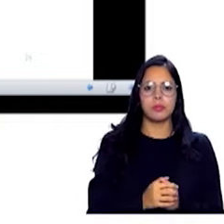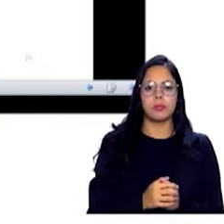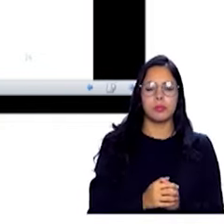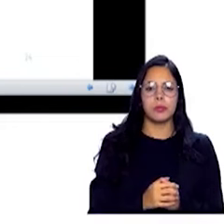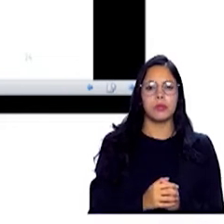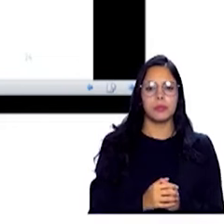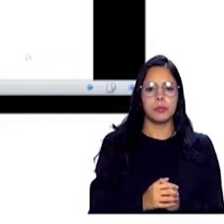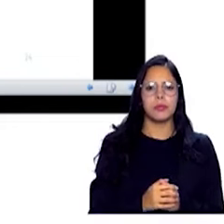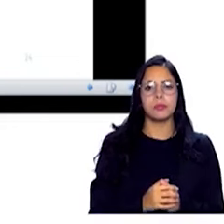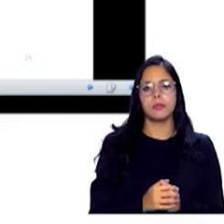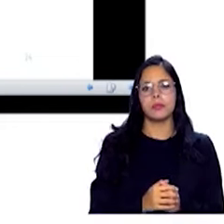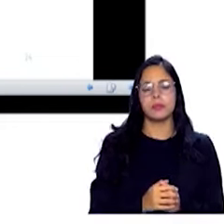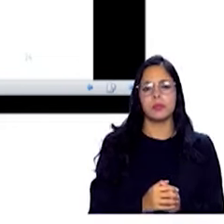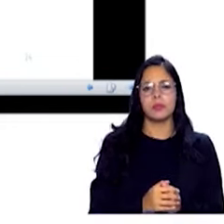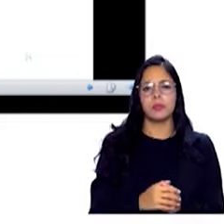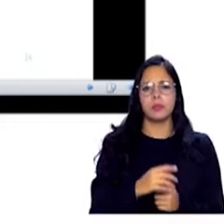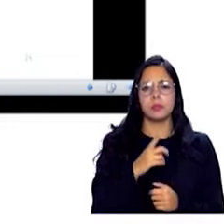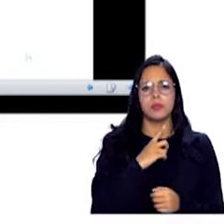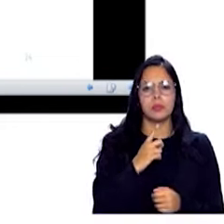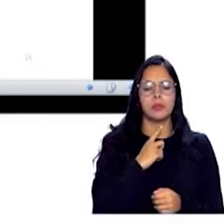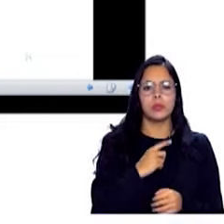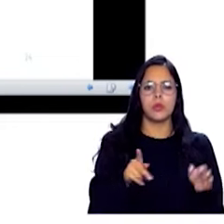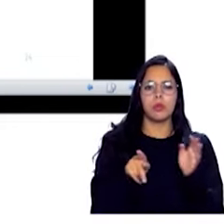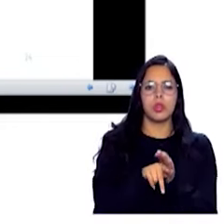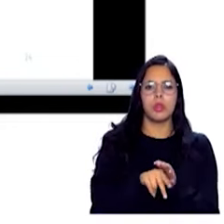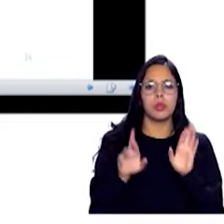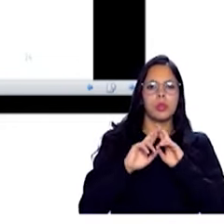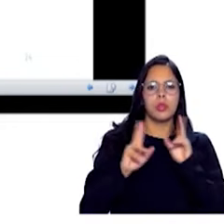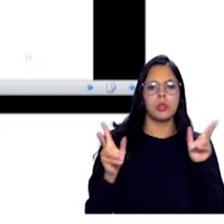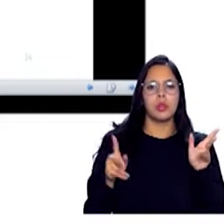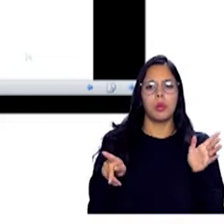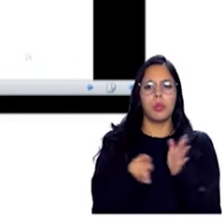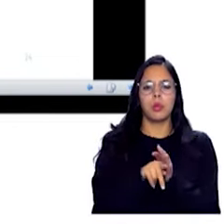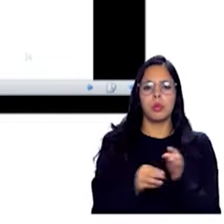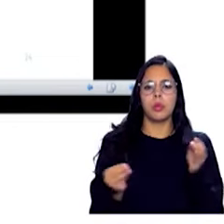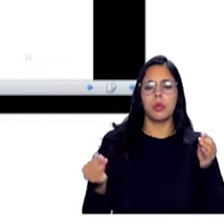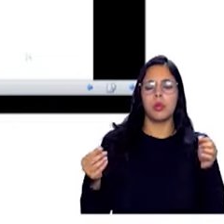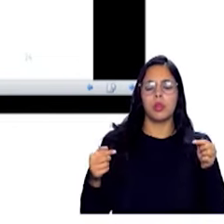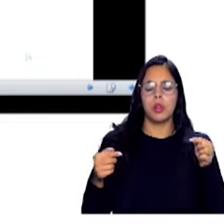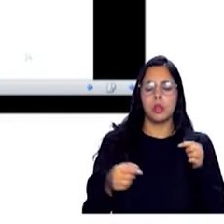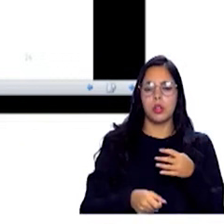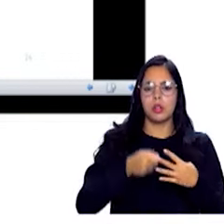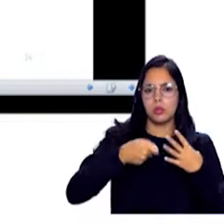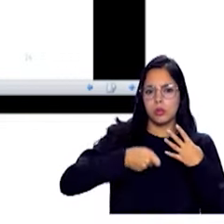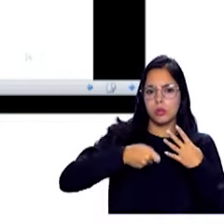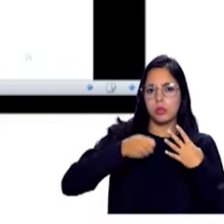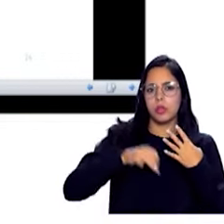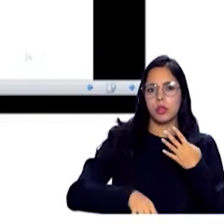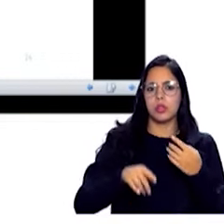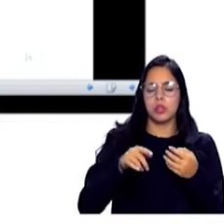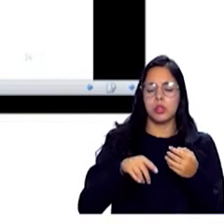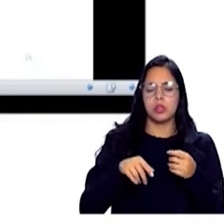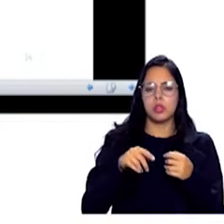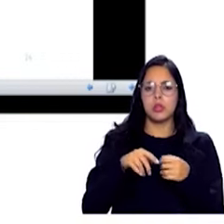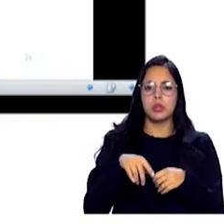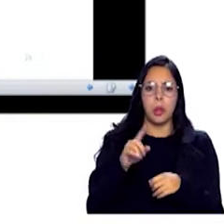contrasto Nella stessa giurisprudenza Della corte di cassazione l'ultimo requisito quello Della serial